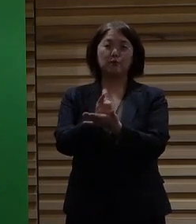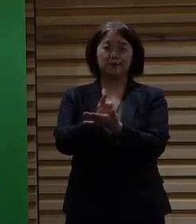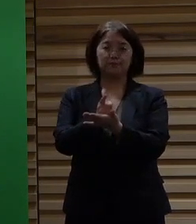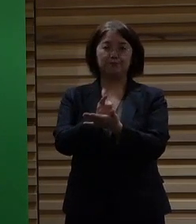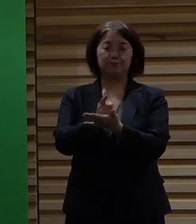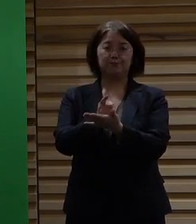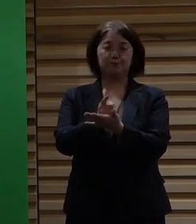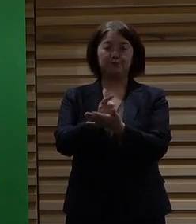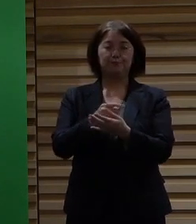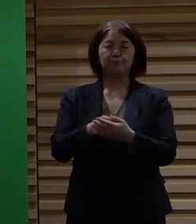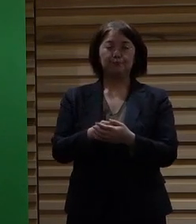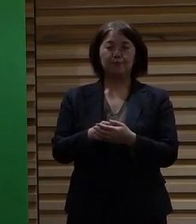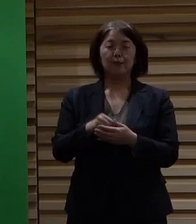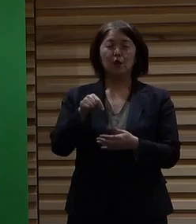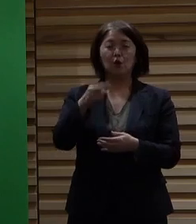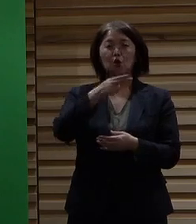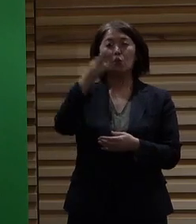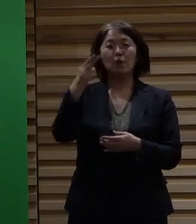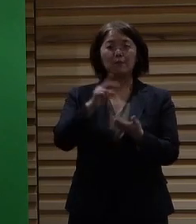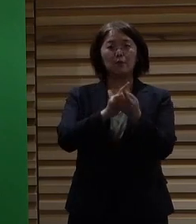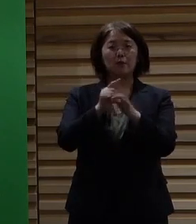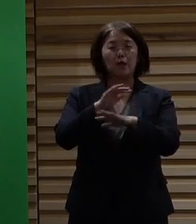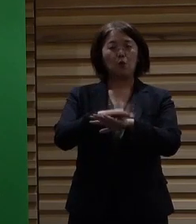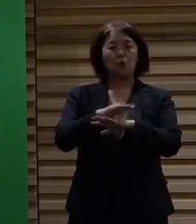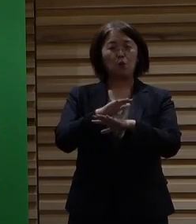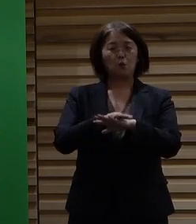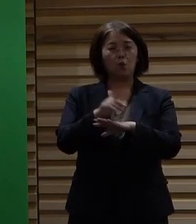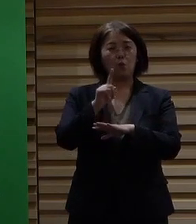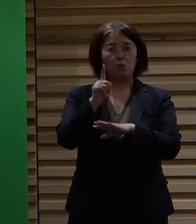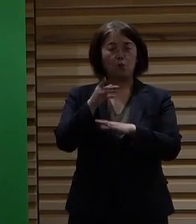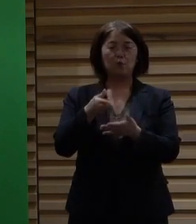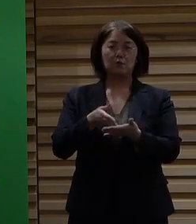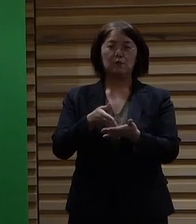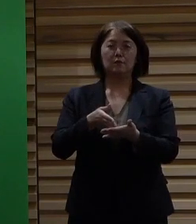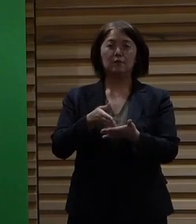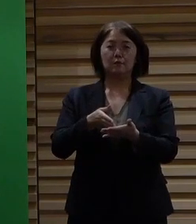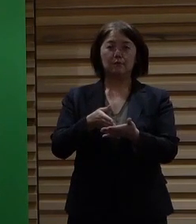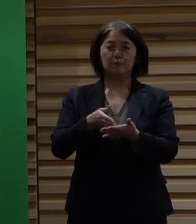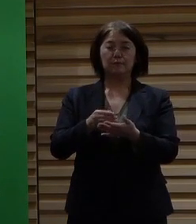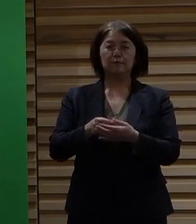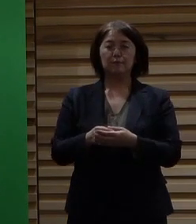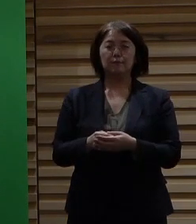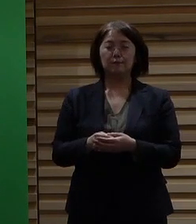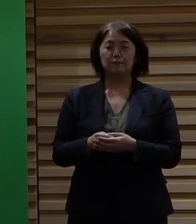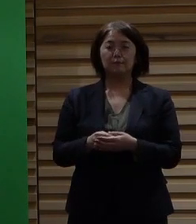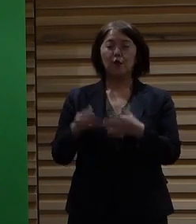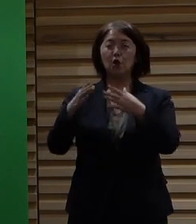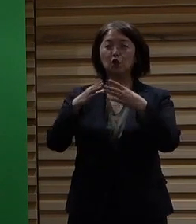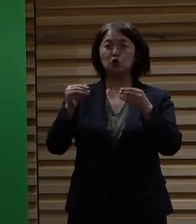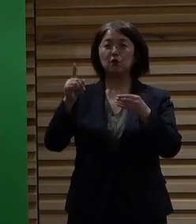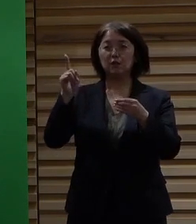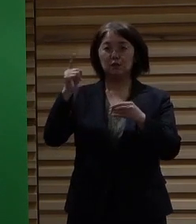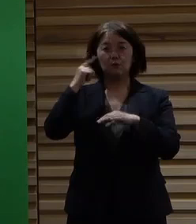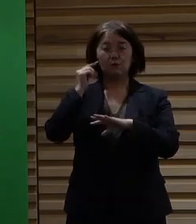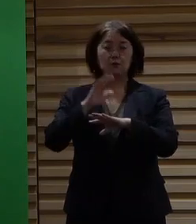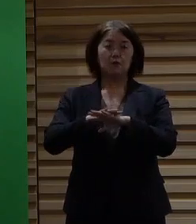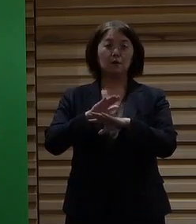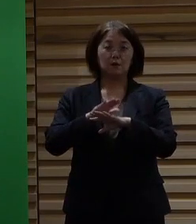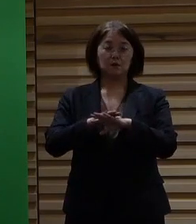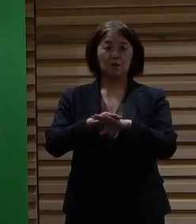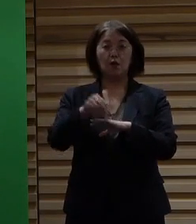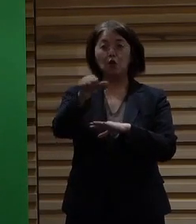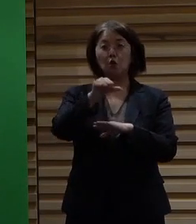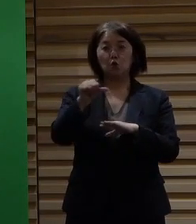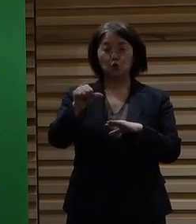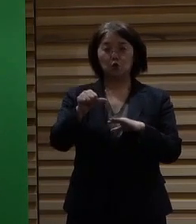これに伴いまして本件はどう対応するかについてご説明をいたします。国としては5類移行後は医